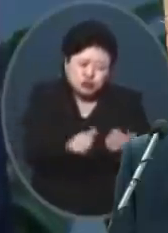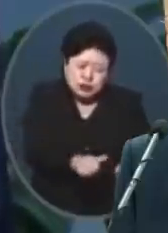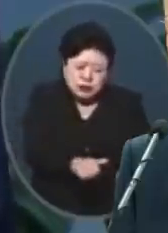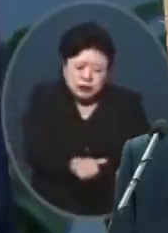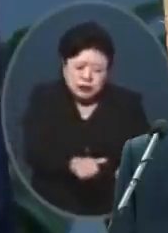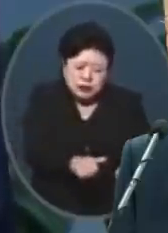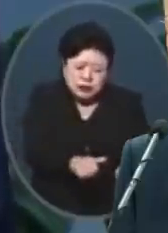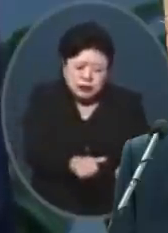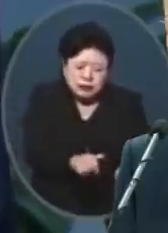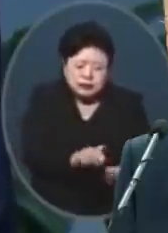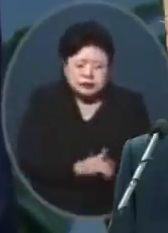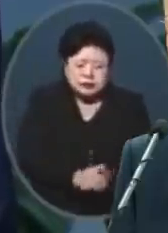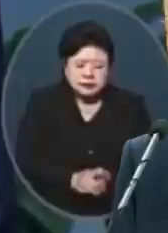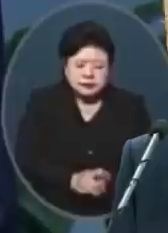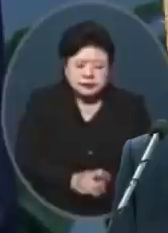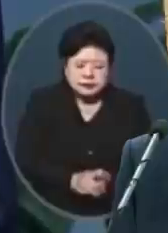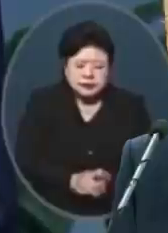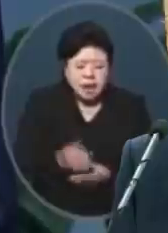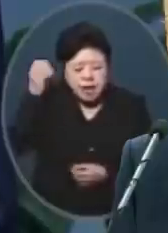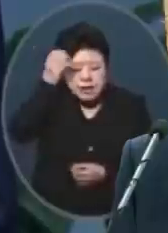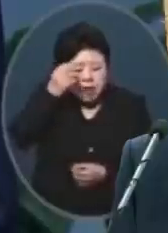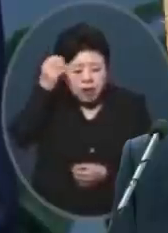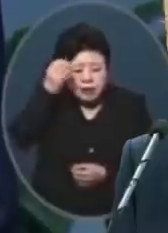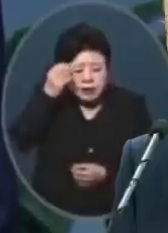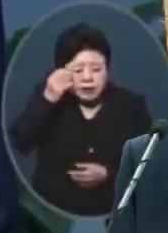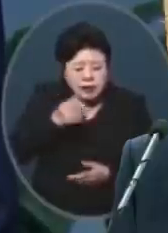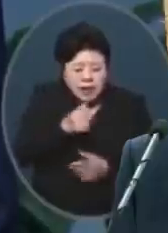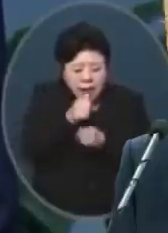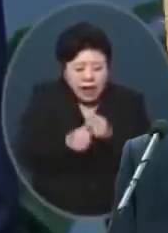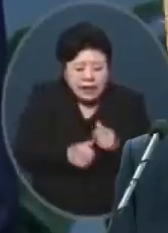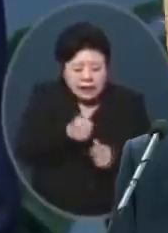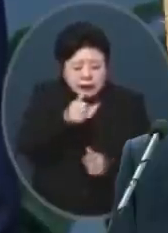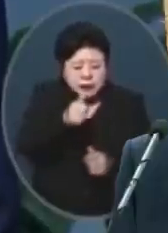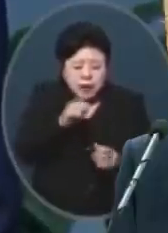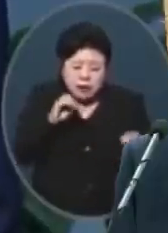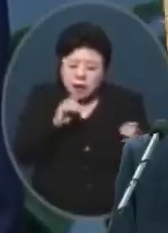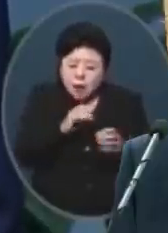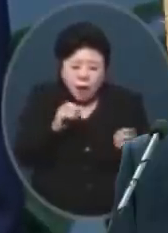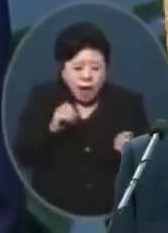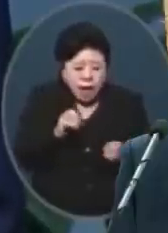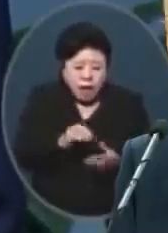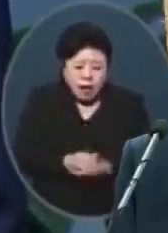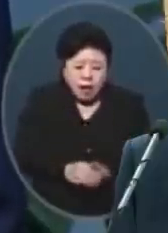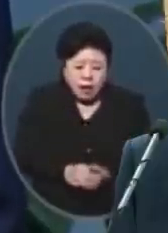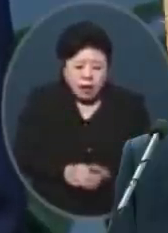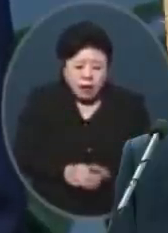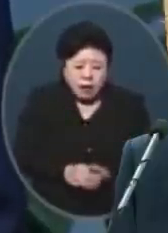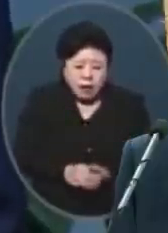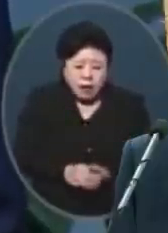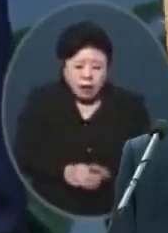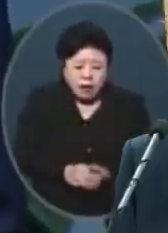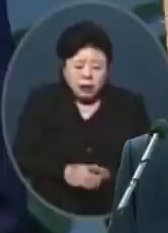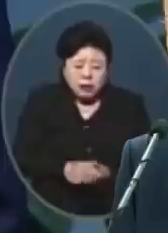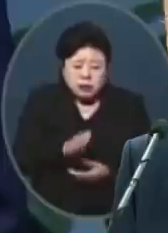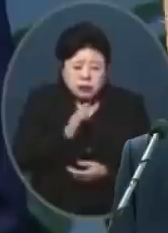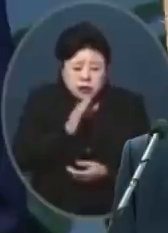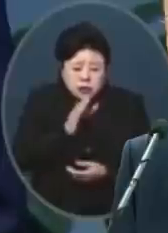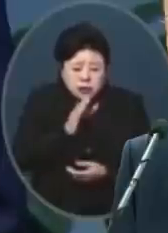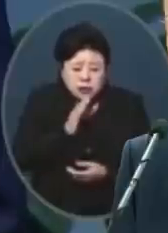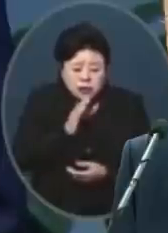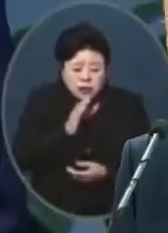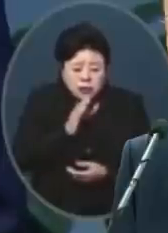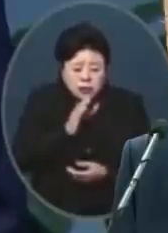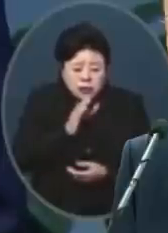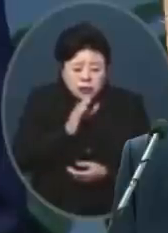죽어서 영이신 하나님과 대화가 되지 않습니다 실제로